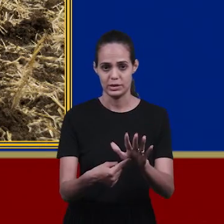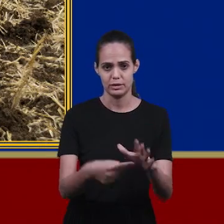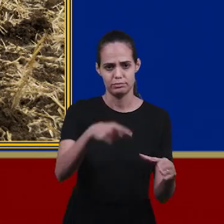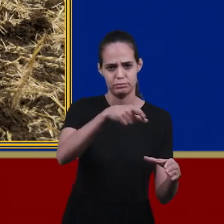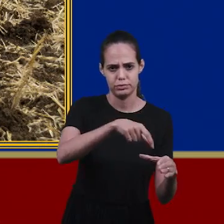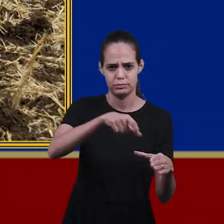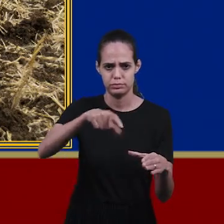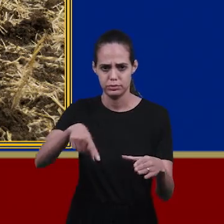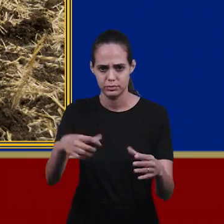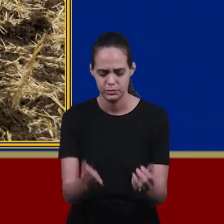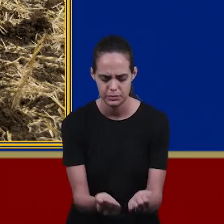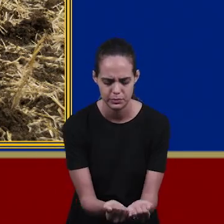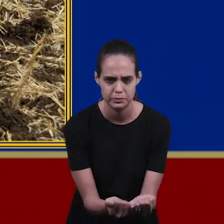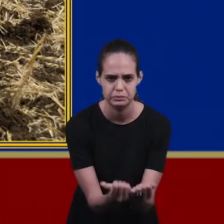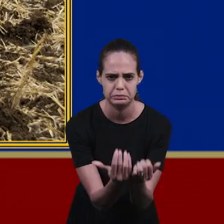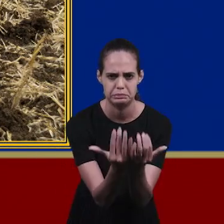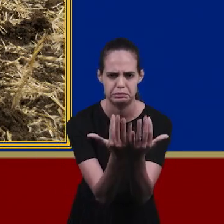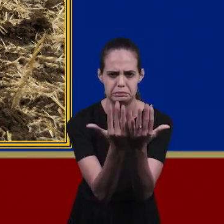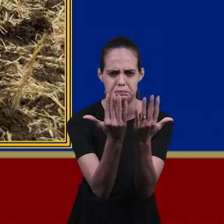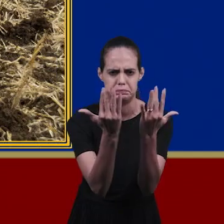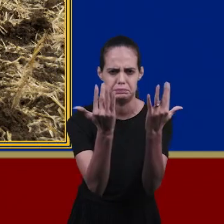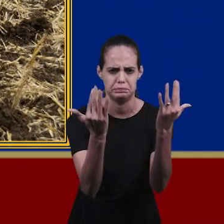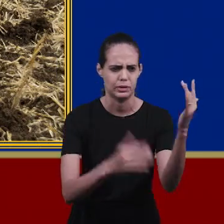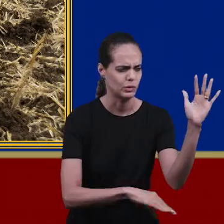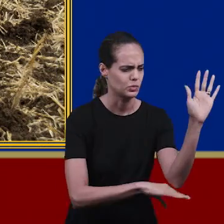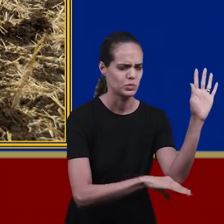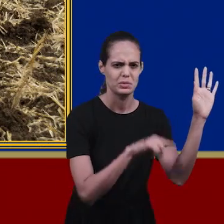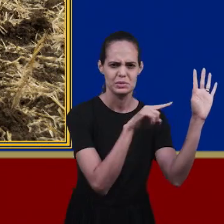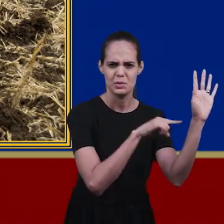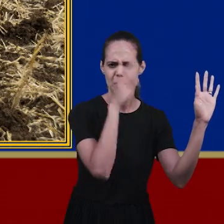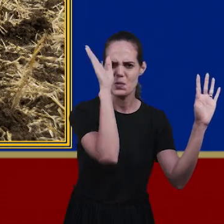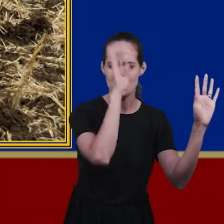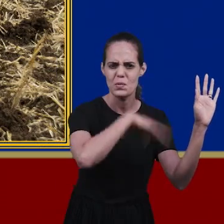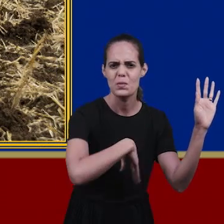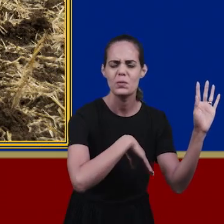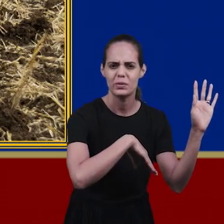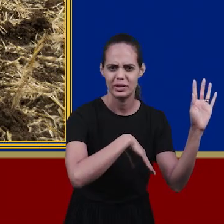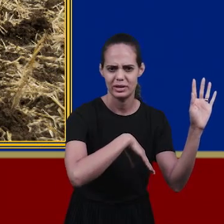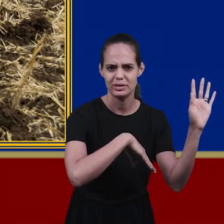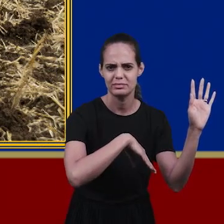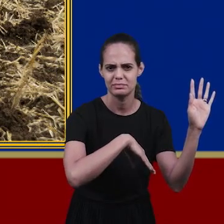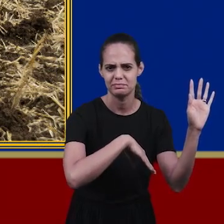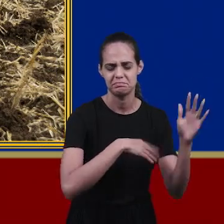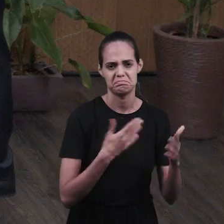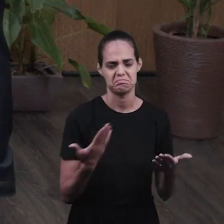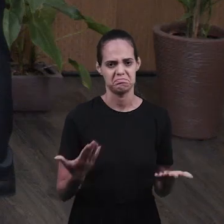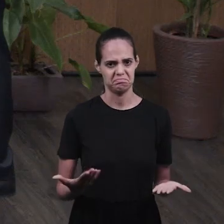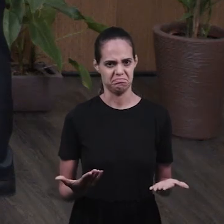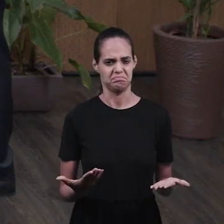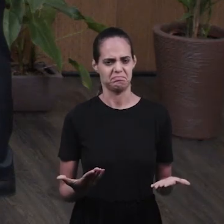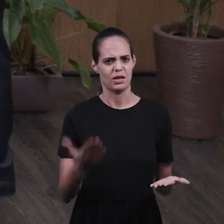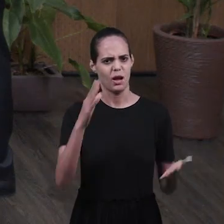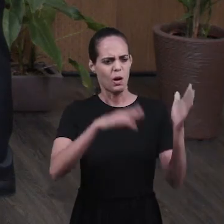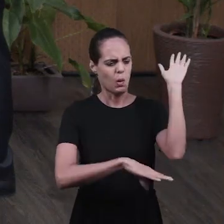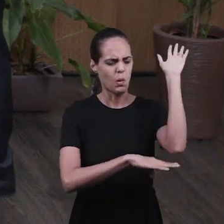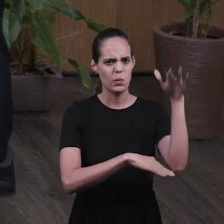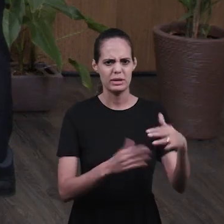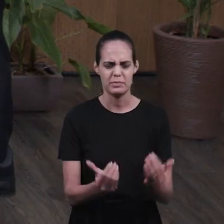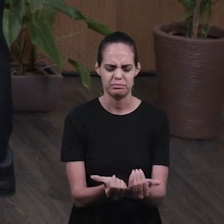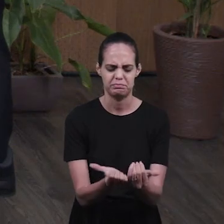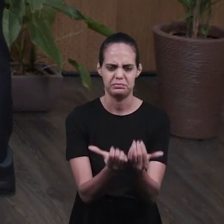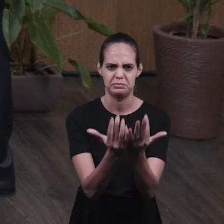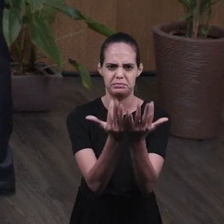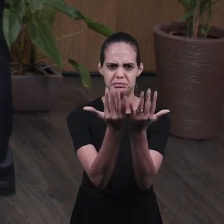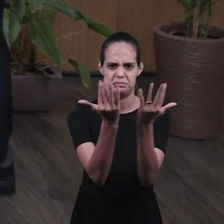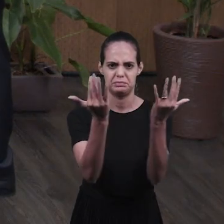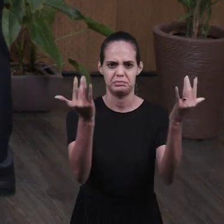grandissent ensemble. L'ivraie, c'est une espèce d'herbe et mauvaise herbe qui porte du